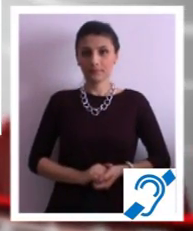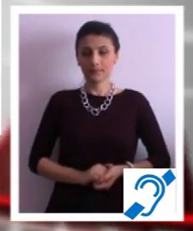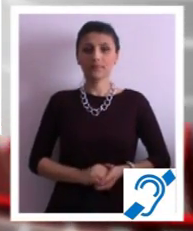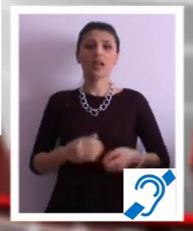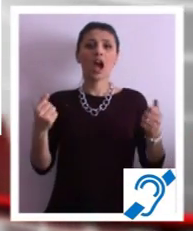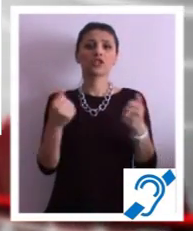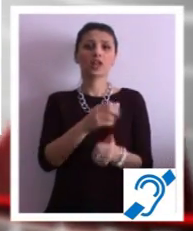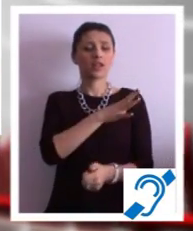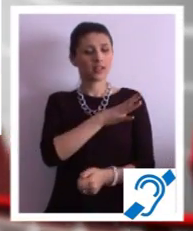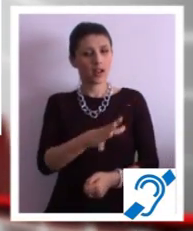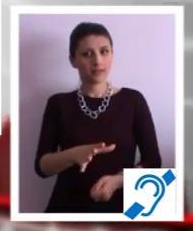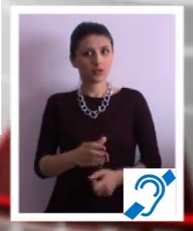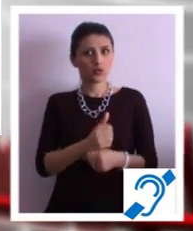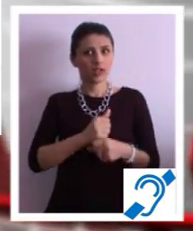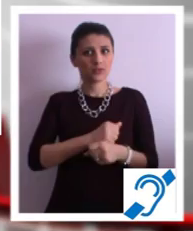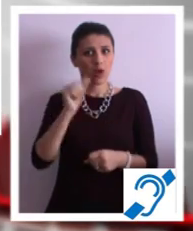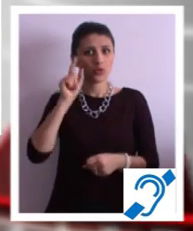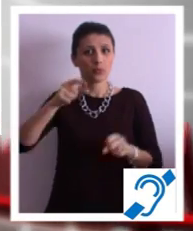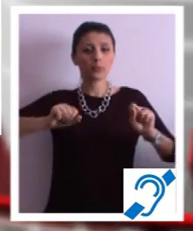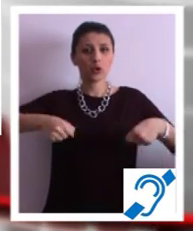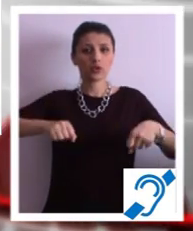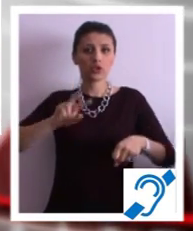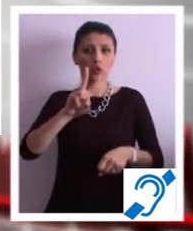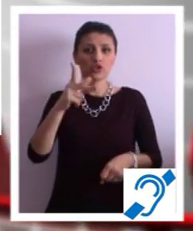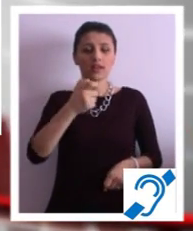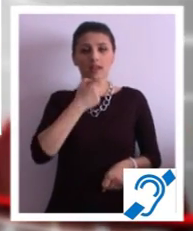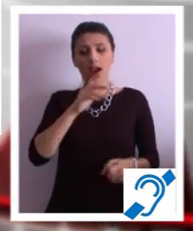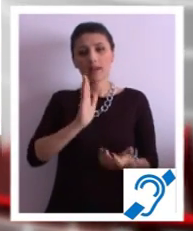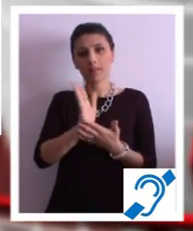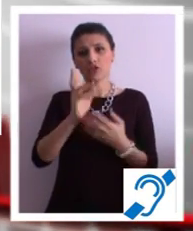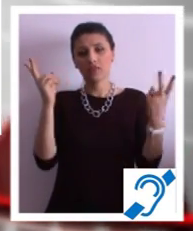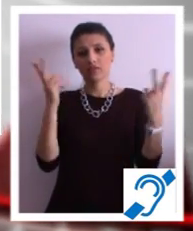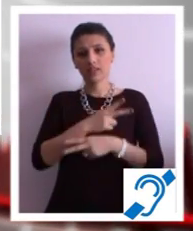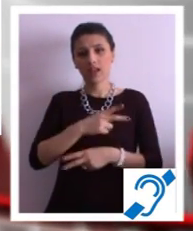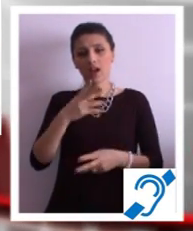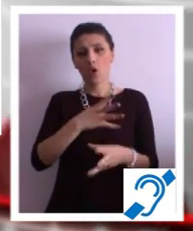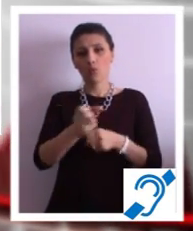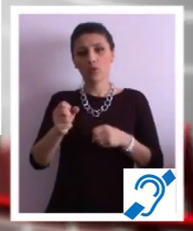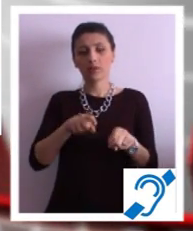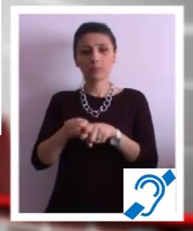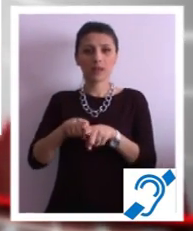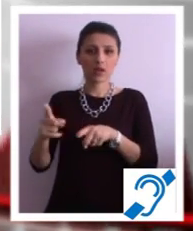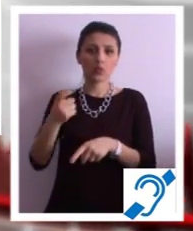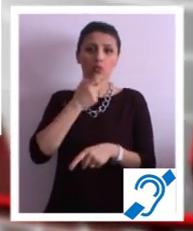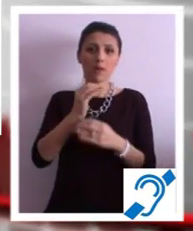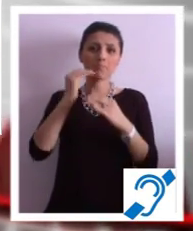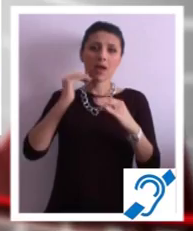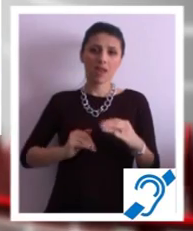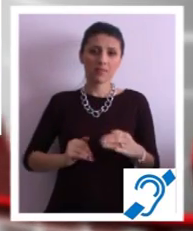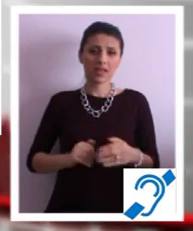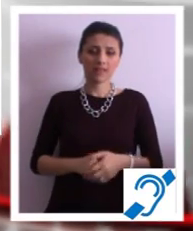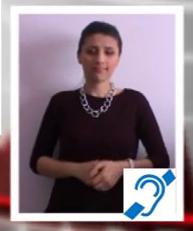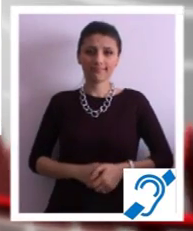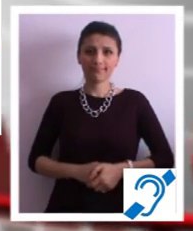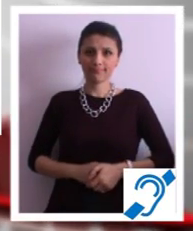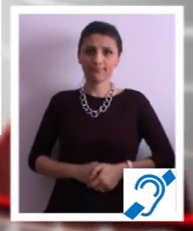Accident mortal într-o localitate din Narceș. Un motociclist de 23 de ani care mergea cu viteză și-a omorât prietenul cu un an mai mic pasager pe